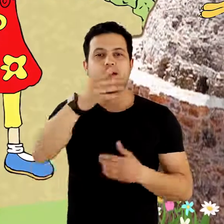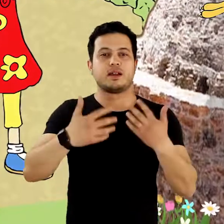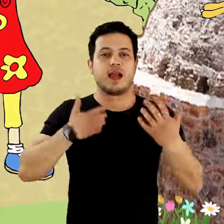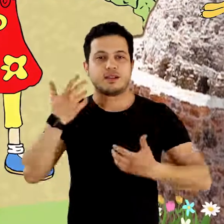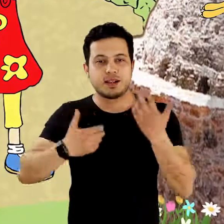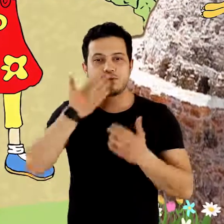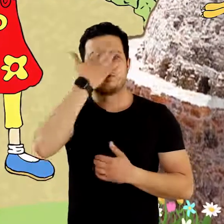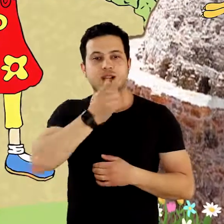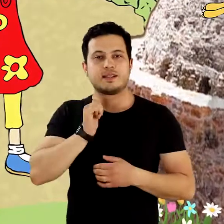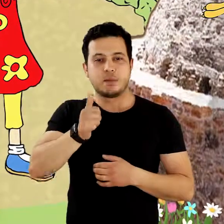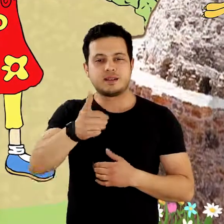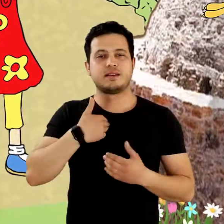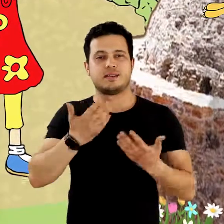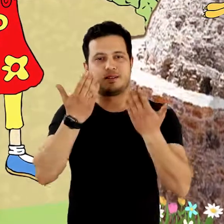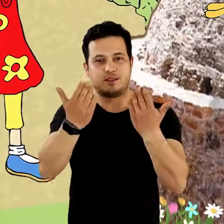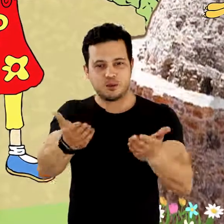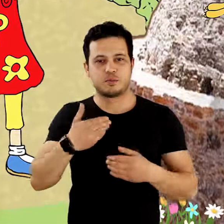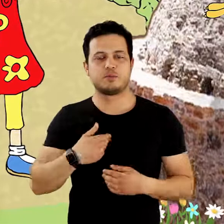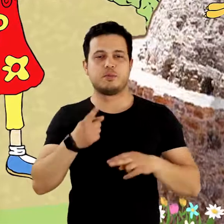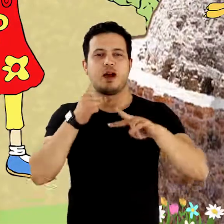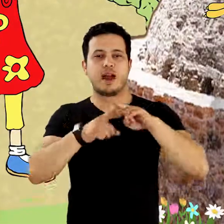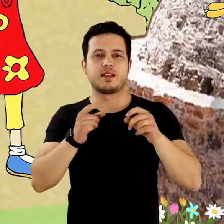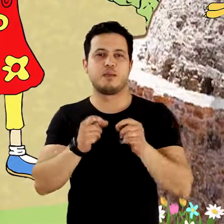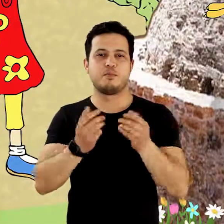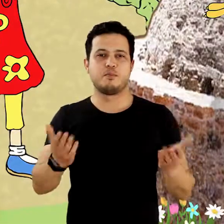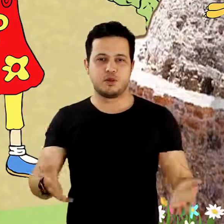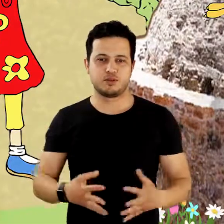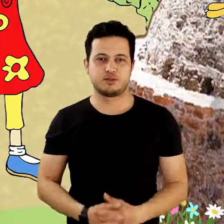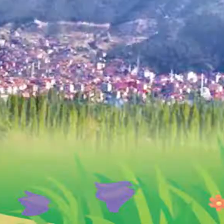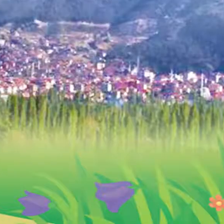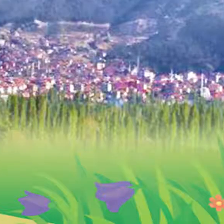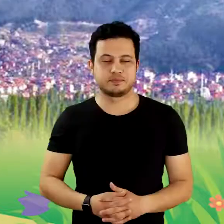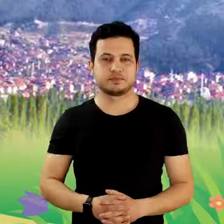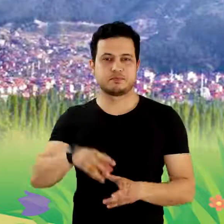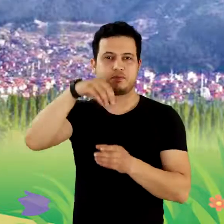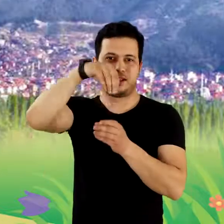zamanlar geçirmen dileğiyle. Ayten Boz. İçindekiler.